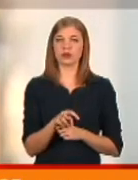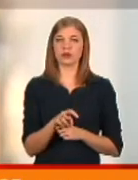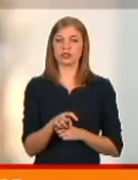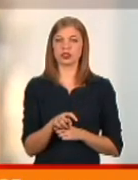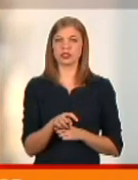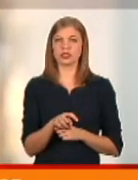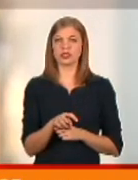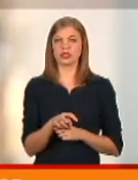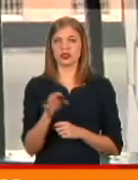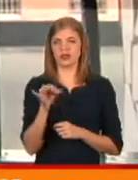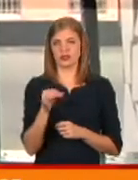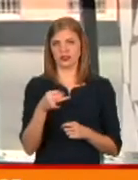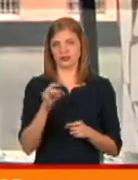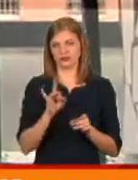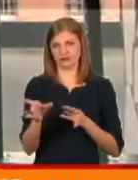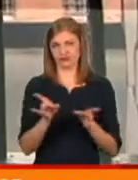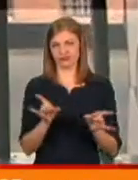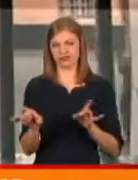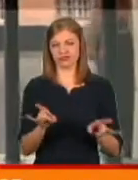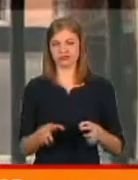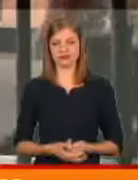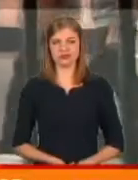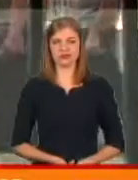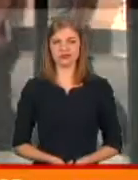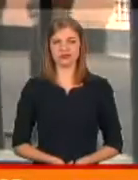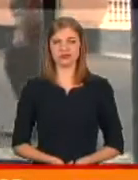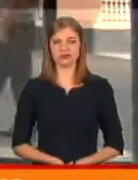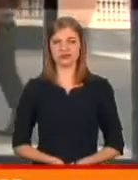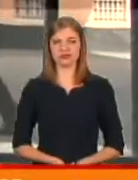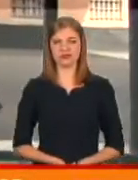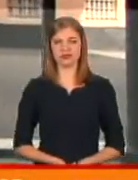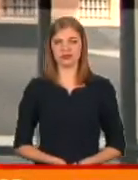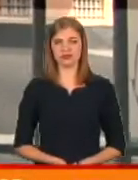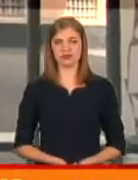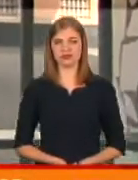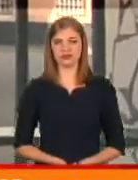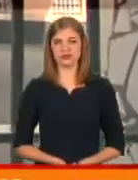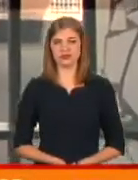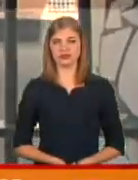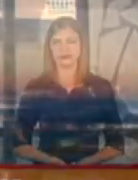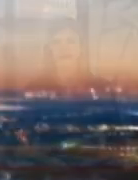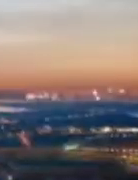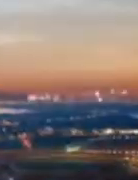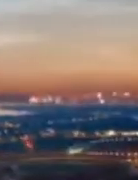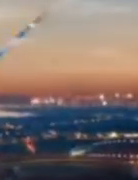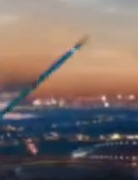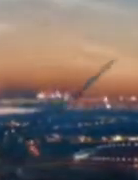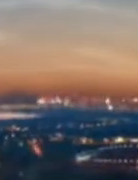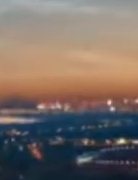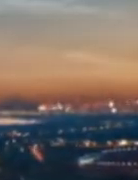приходять і розмінюють. Анастасія Ячкалова, Микола Рищенко, Сергій Декун, програма «Вікна» СТБ.